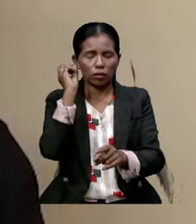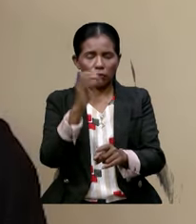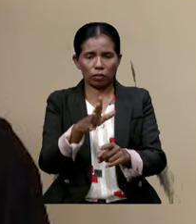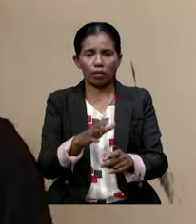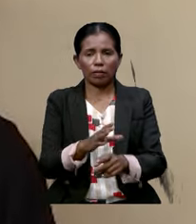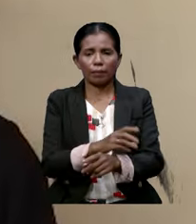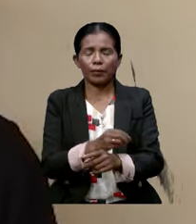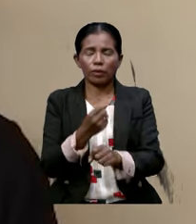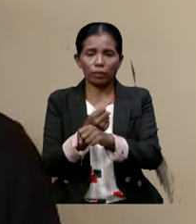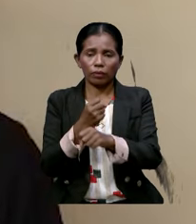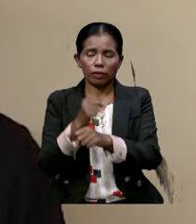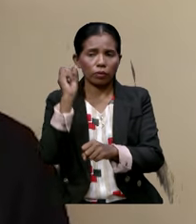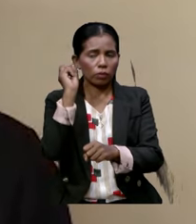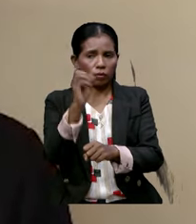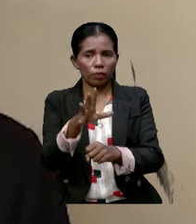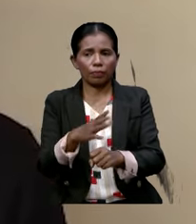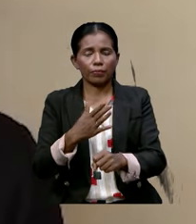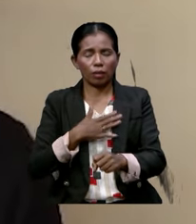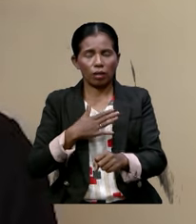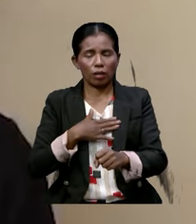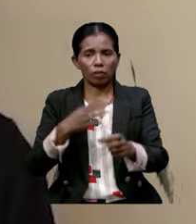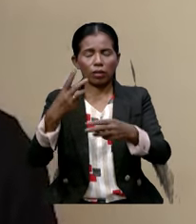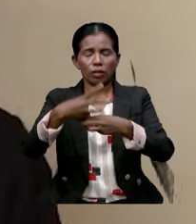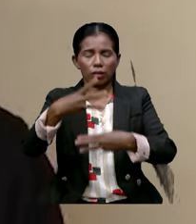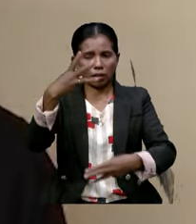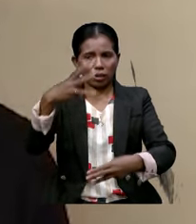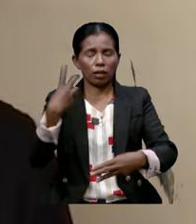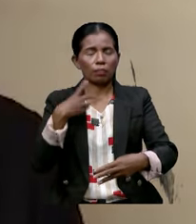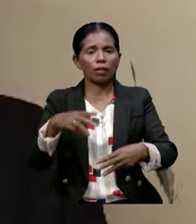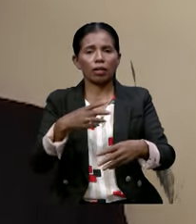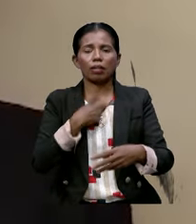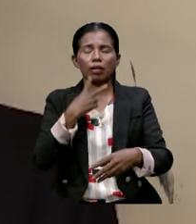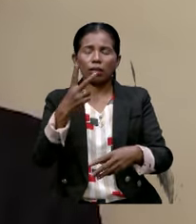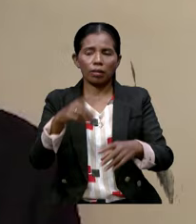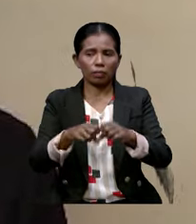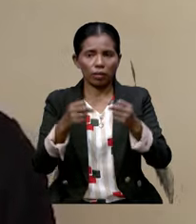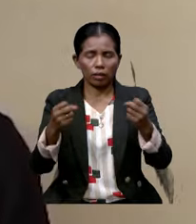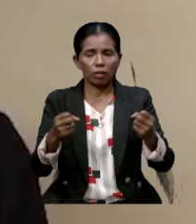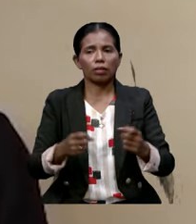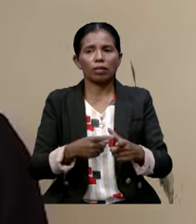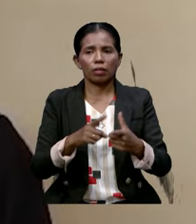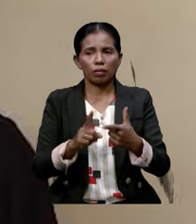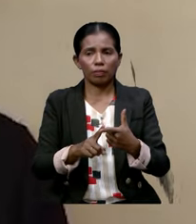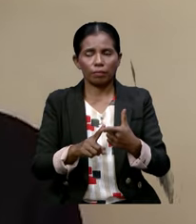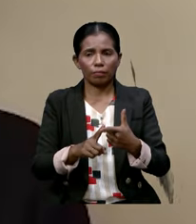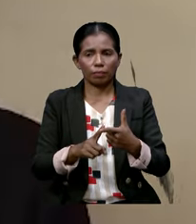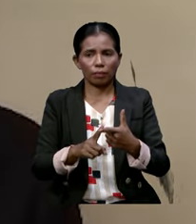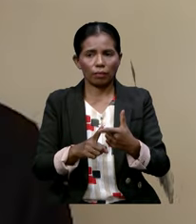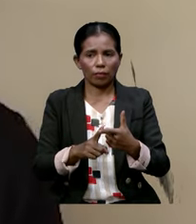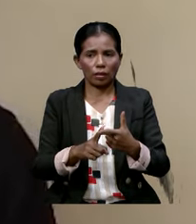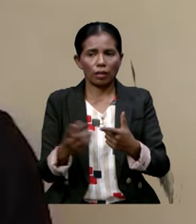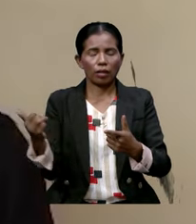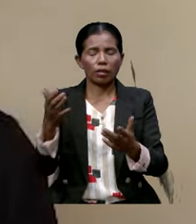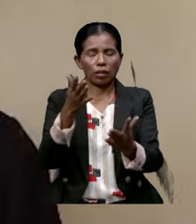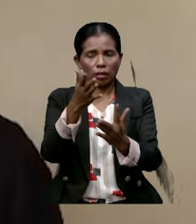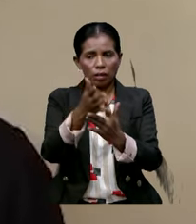pertama tuda be salane zanela be salane rahun tiha ami hakila ami ali ne hakila depois tampar sira te sikfar